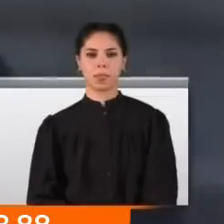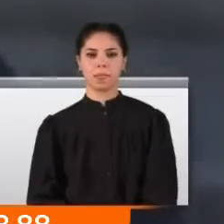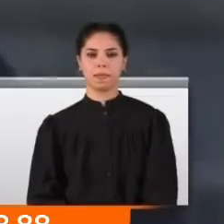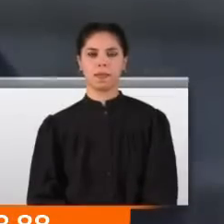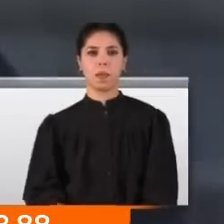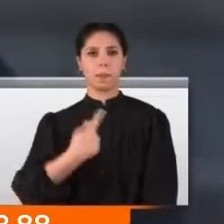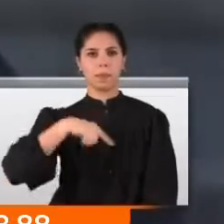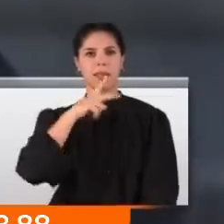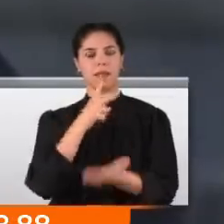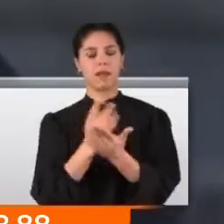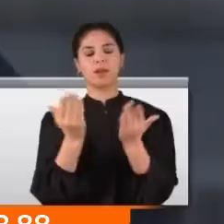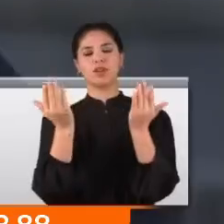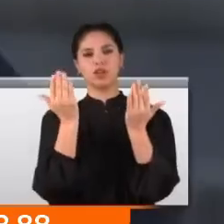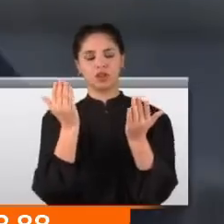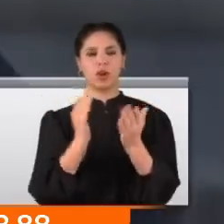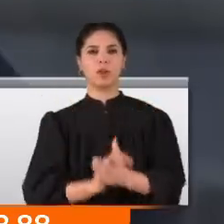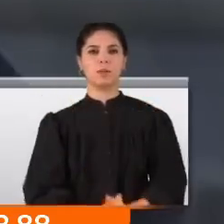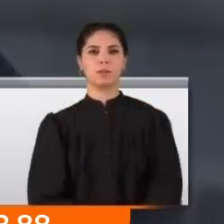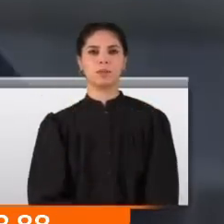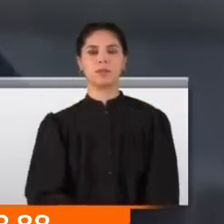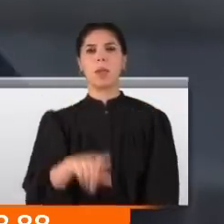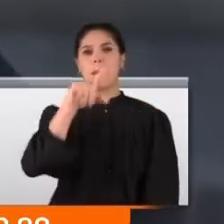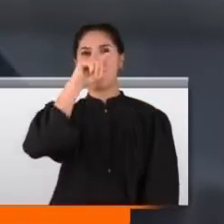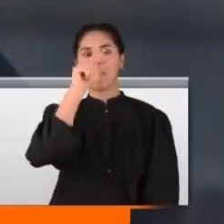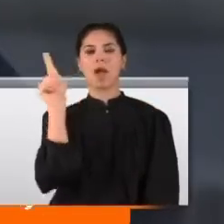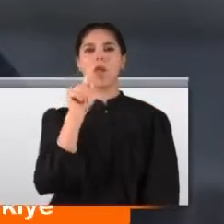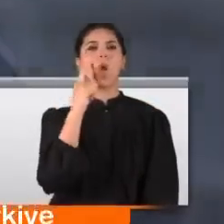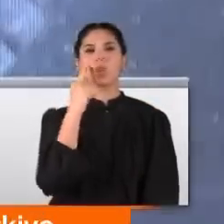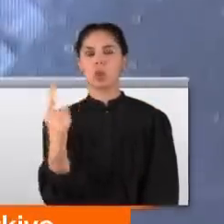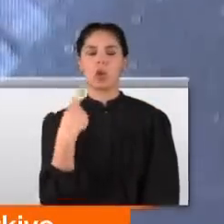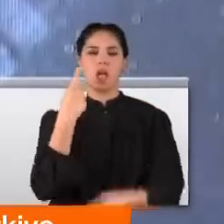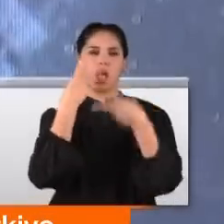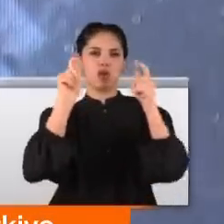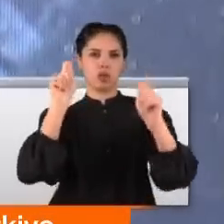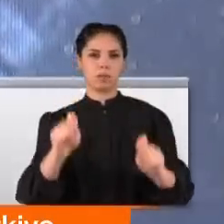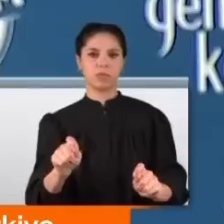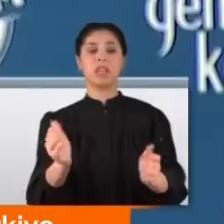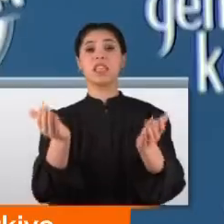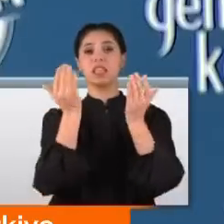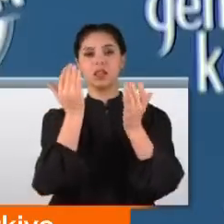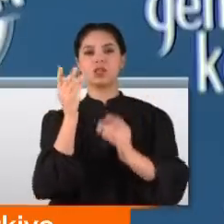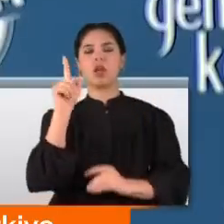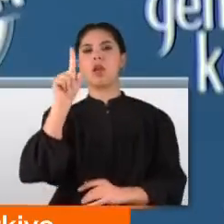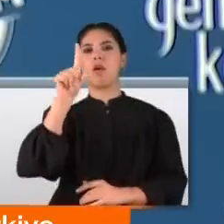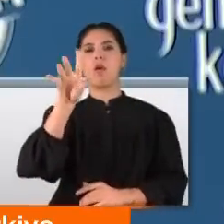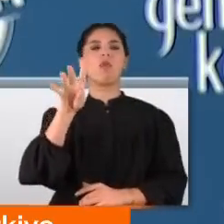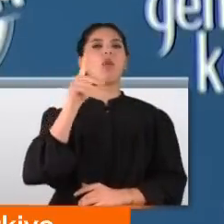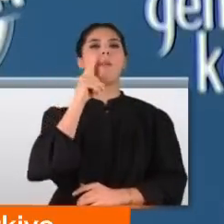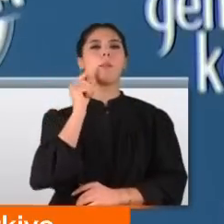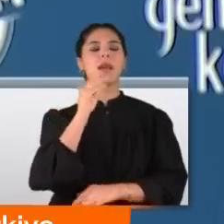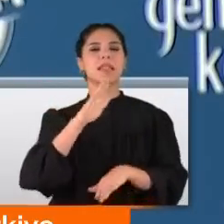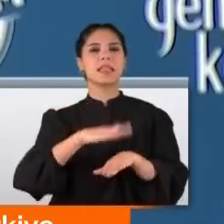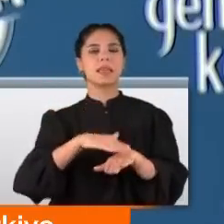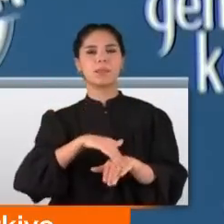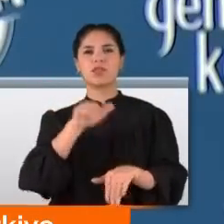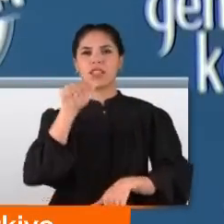Biz kararımızı inşallah Mart ayının 10'unda açıklayacağız. İnşallah 14 Mayıs'ta